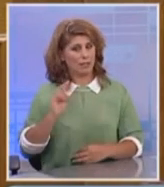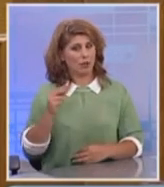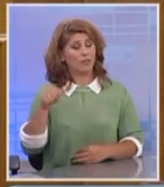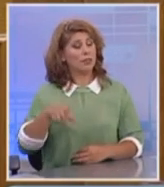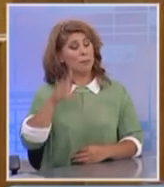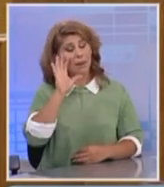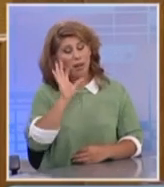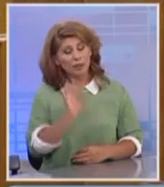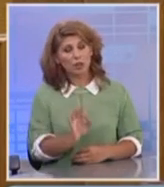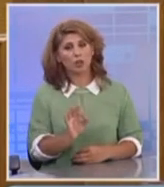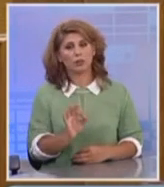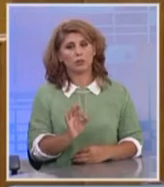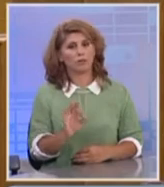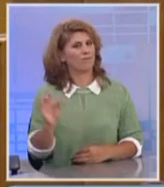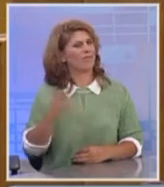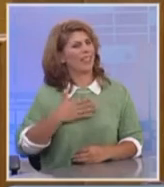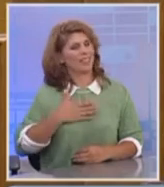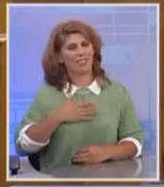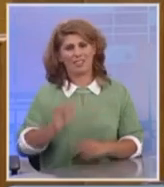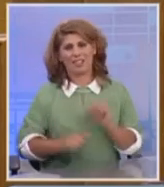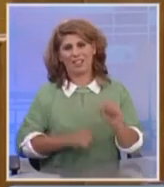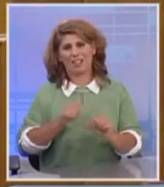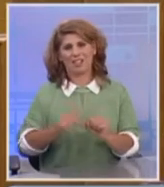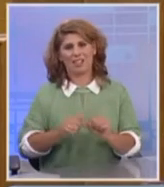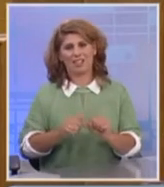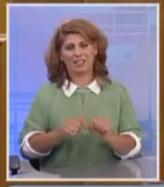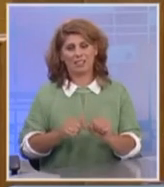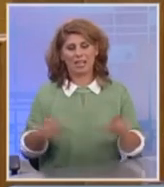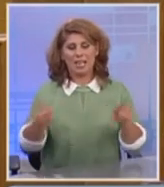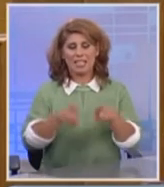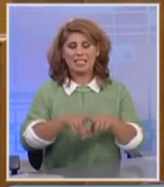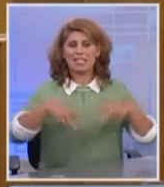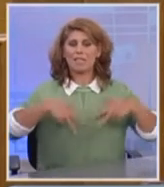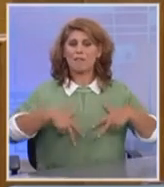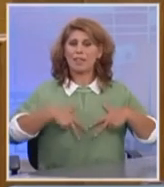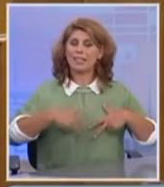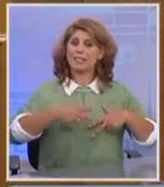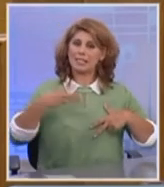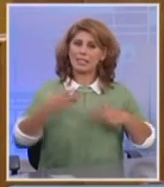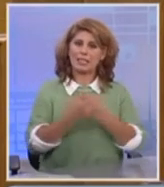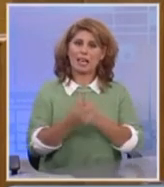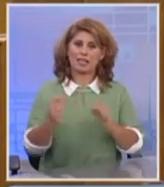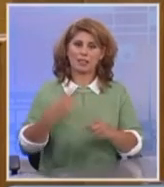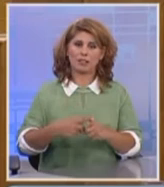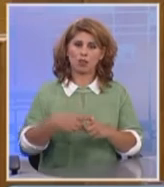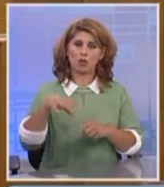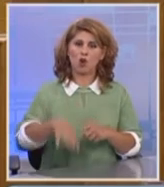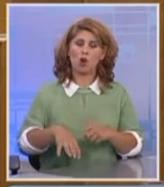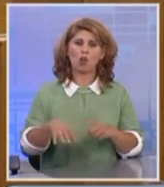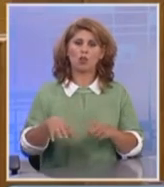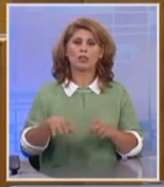την πραγματικότητα δεν θέλει να την αλλάξει η συγκυβέρνηση ΣΥΡΙΖΑ-ΑΝΕΛ συνολικά στο χώρο της